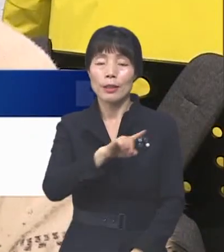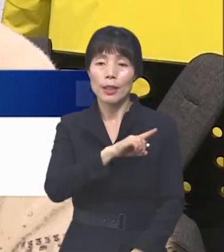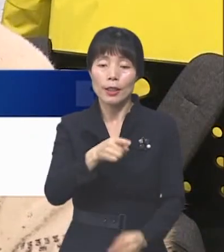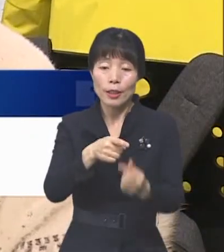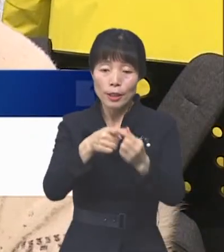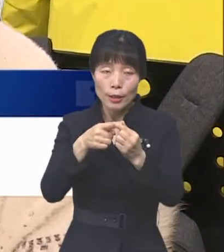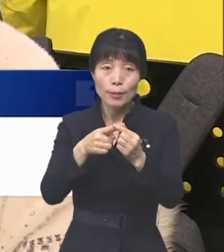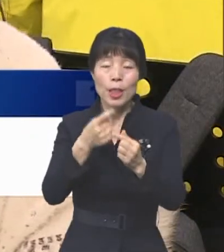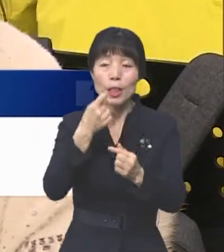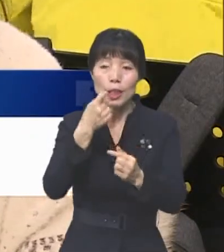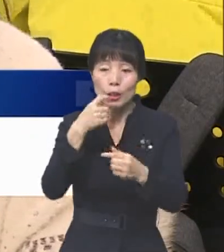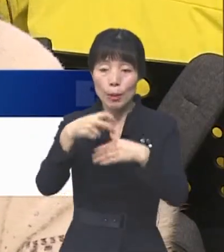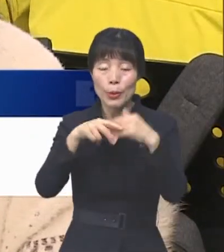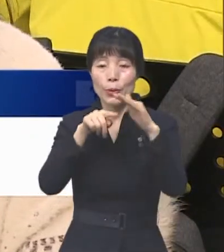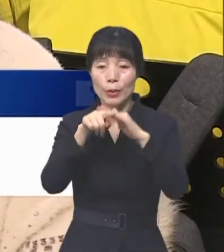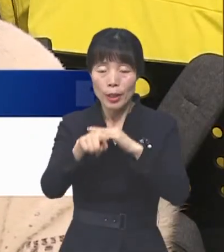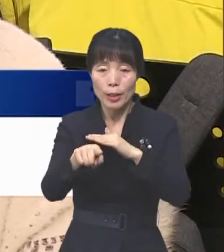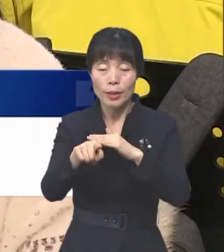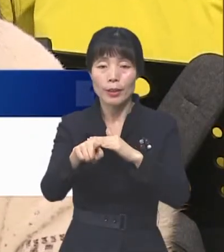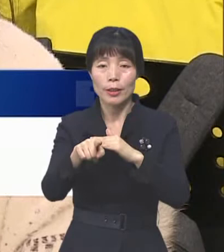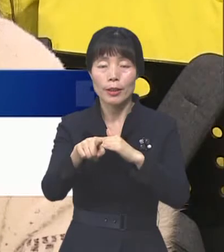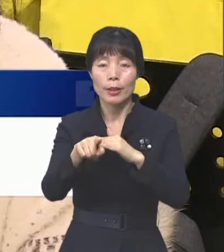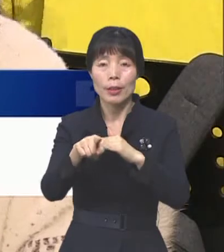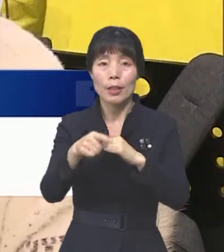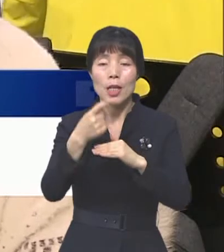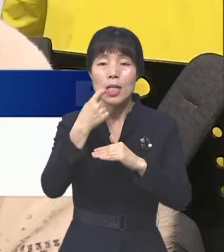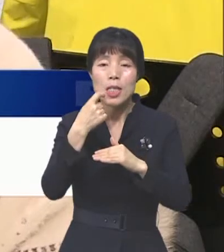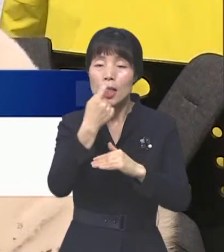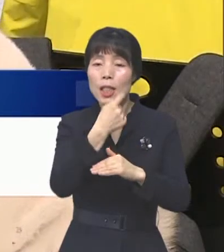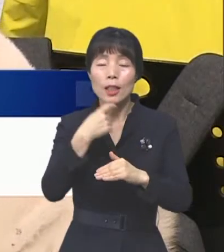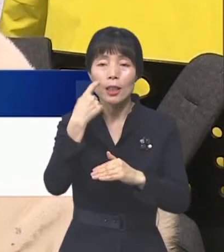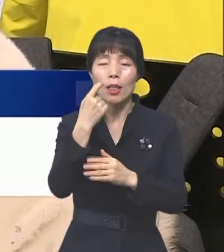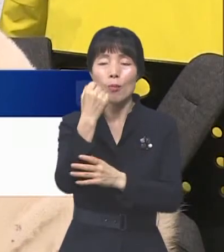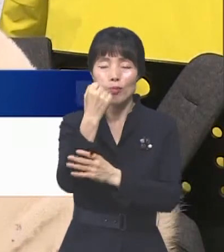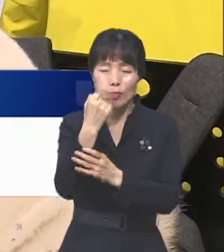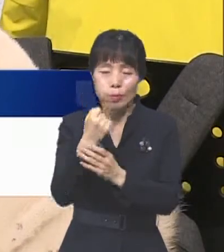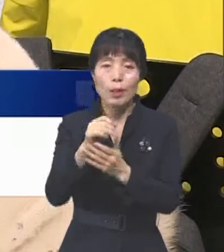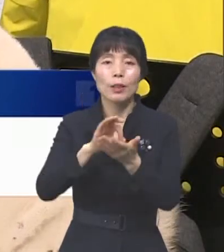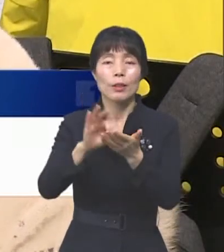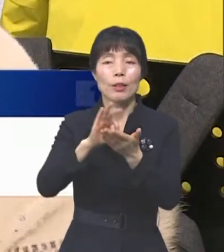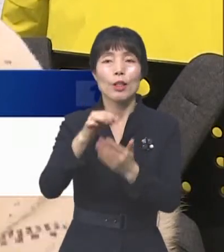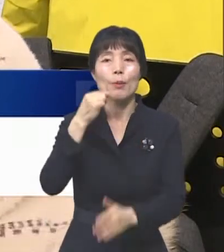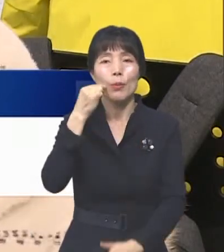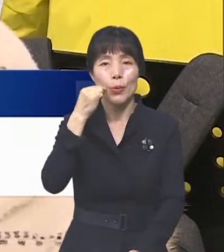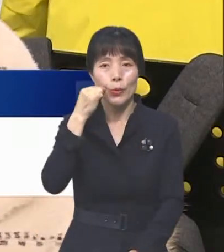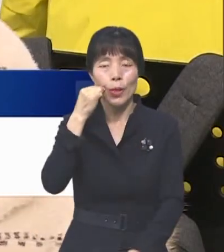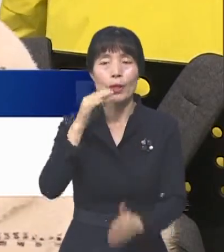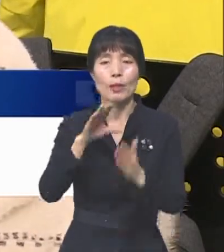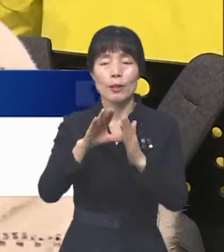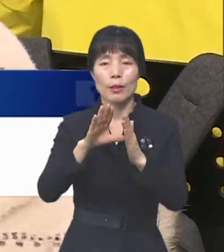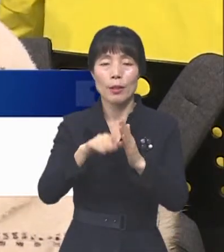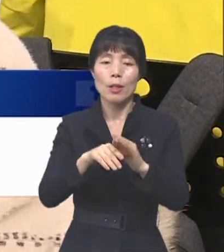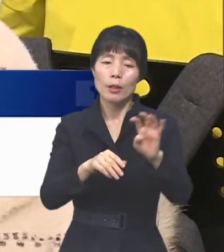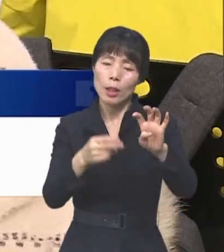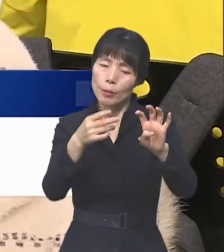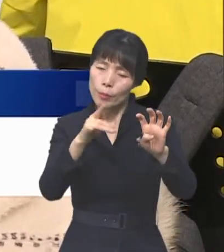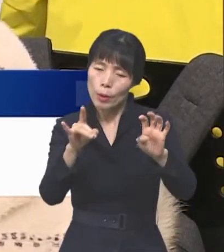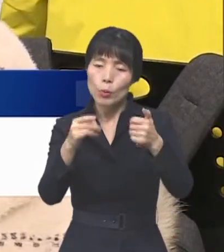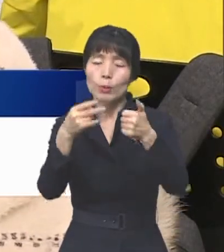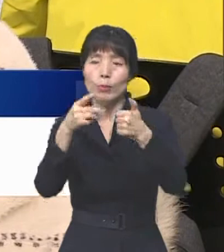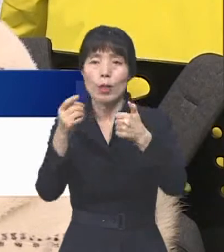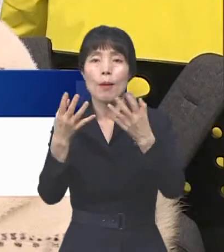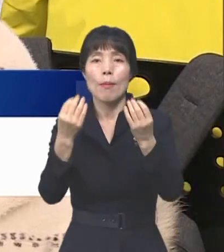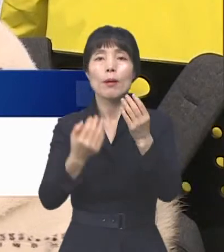치과 치료인데 치과가 그러다 보니까 일을 거의 못 쓰게 되시는 상황이 한 40대 말에